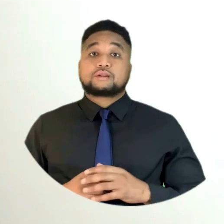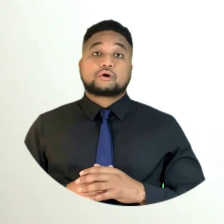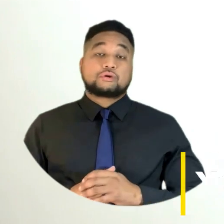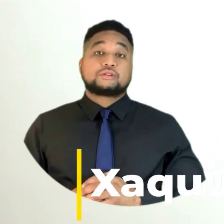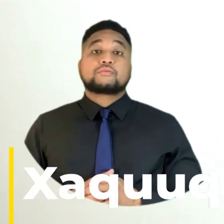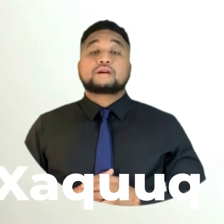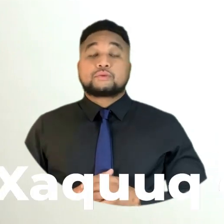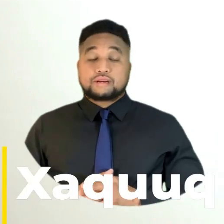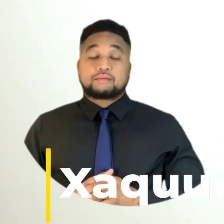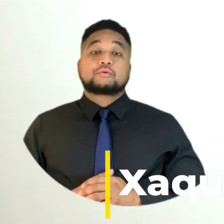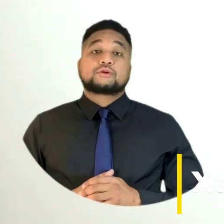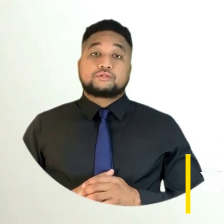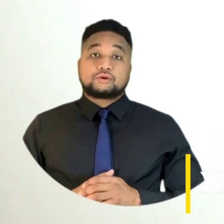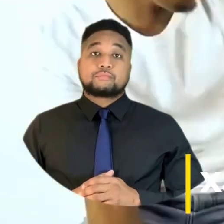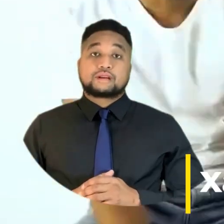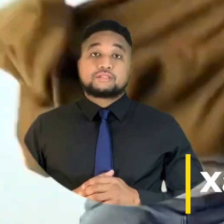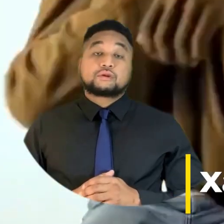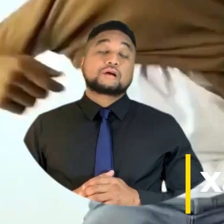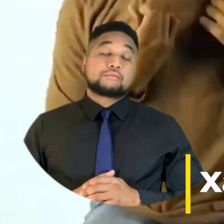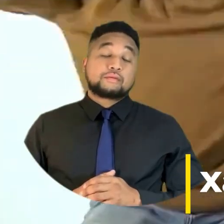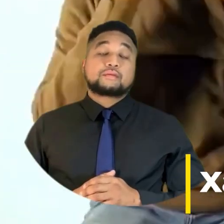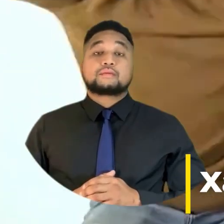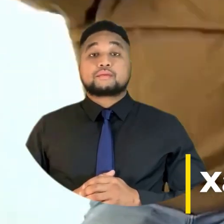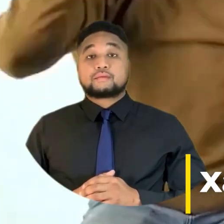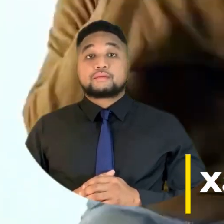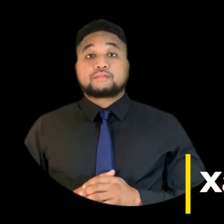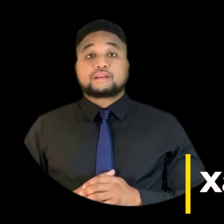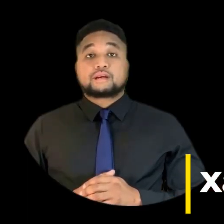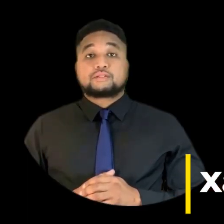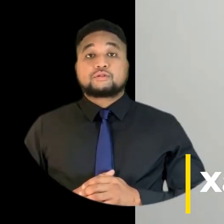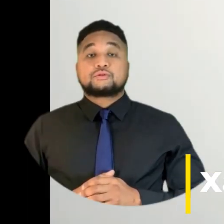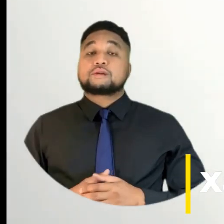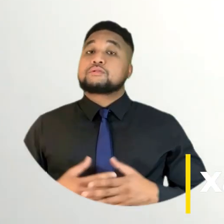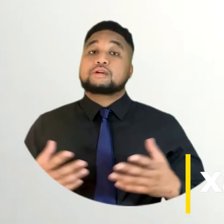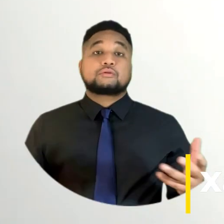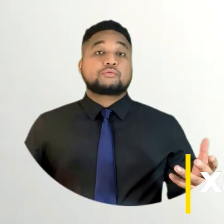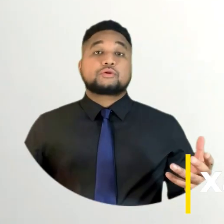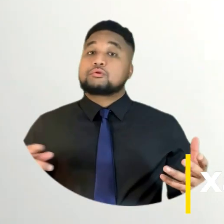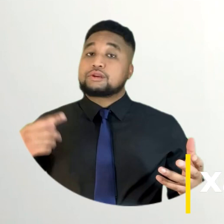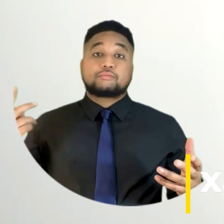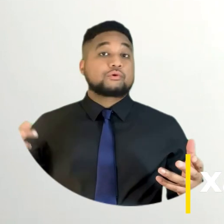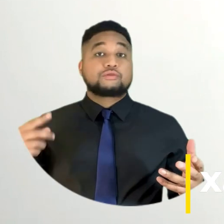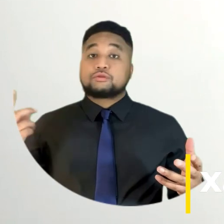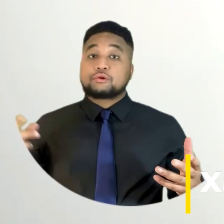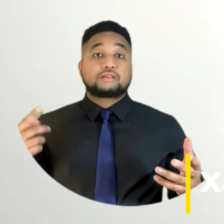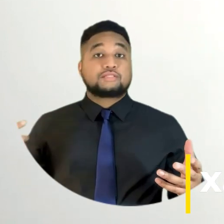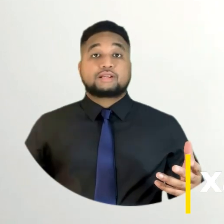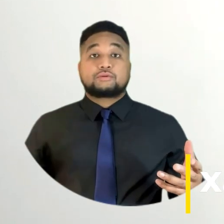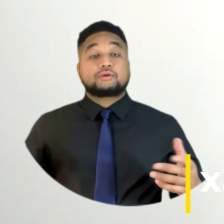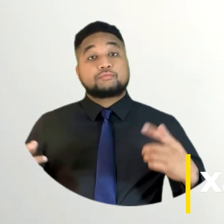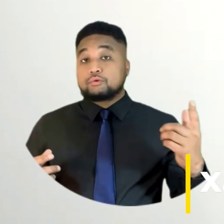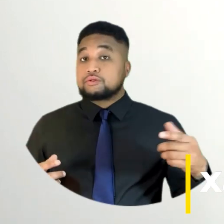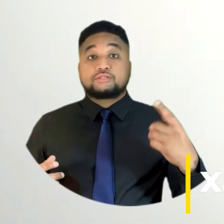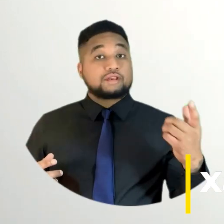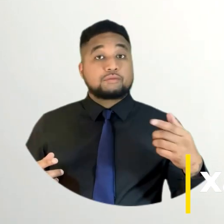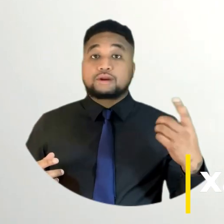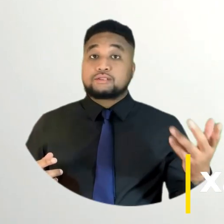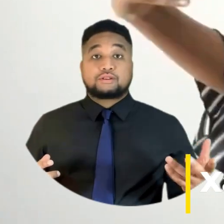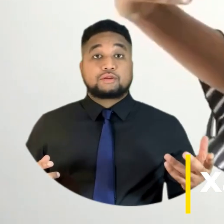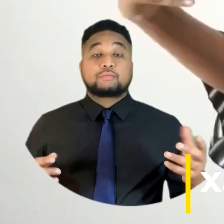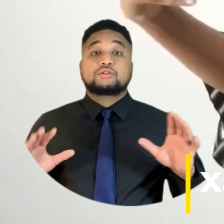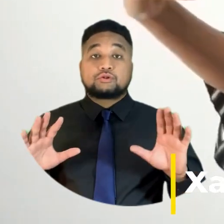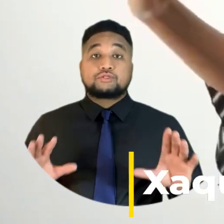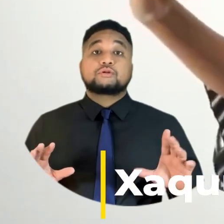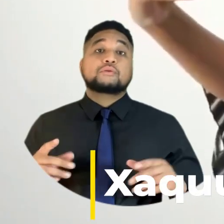midkan toosu eeganahayo laygu aqoonsayo allah baan ku dhaartay xaqiiq aabbihii